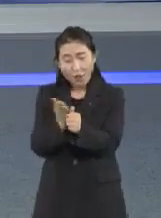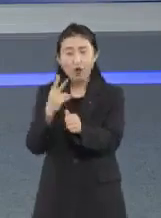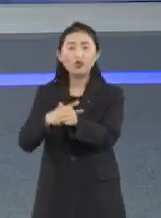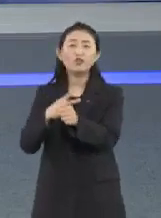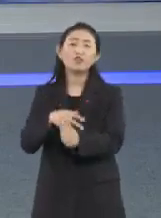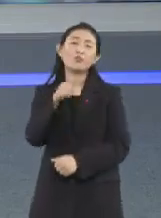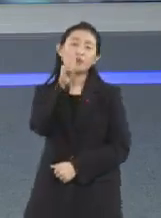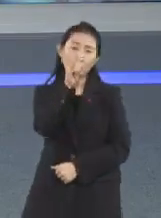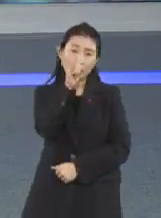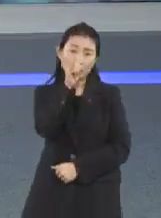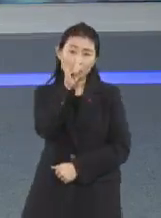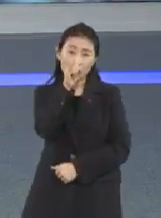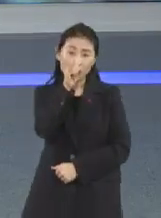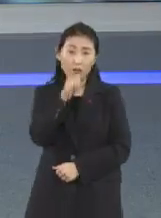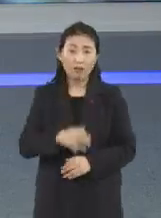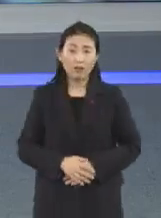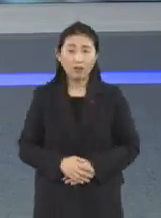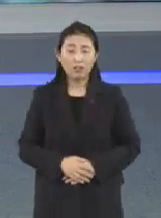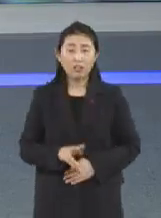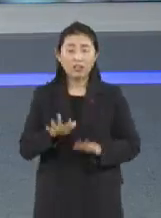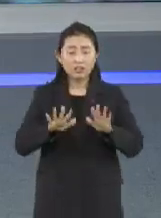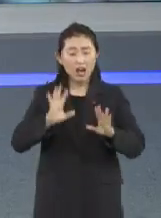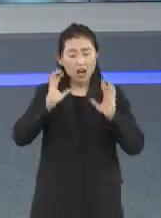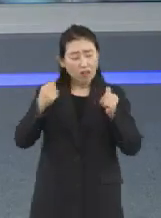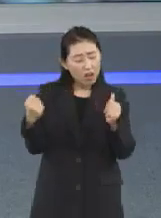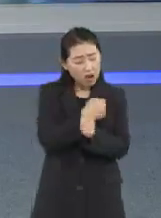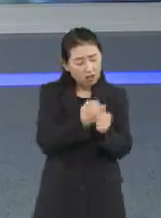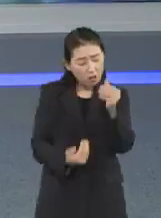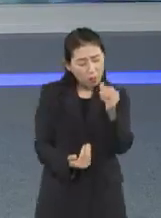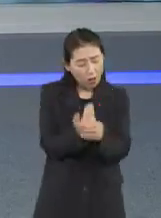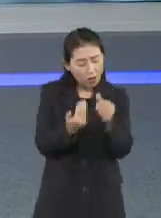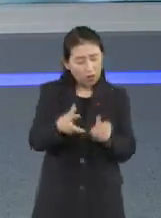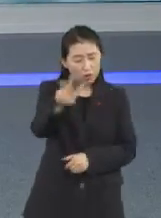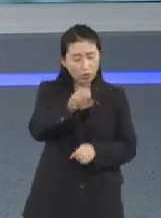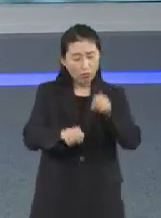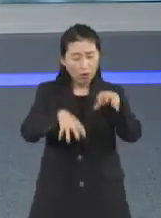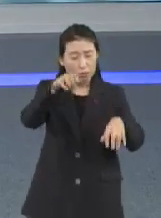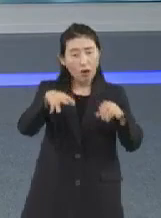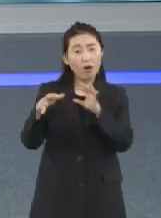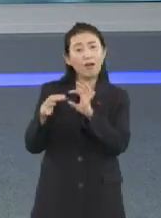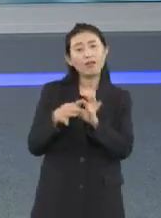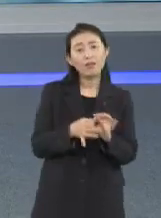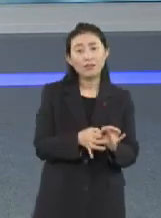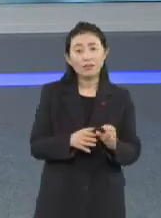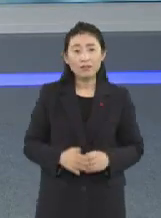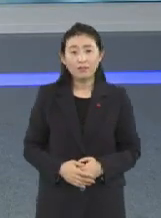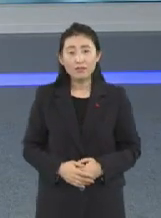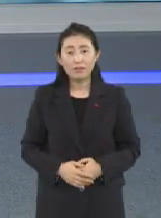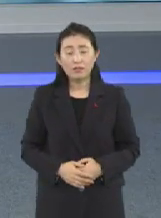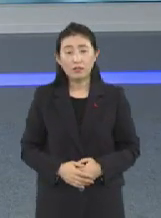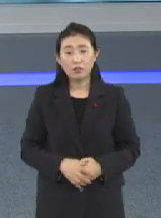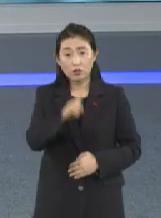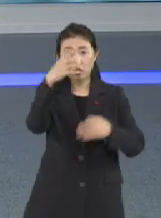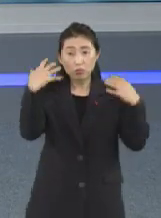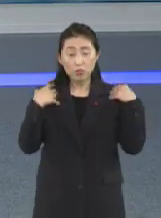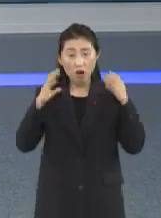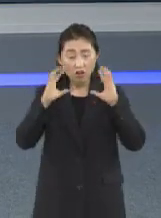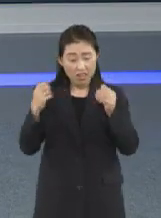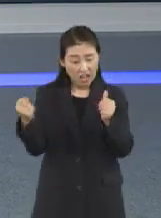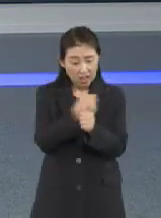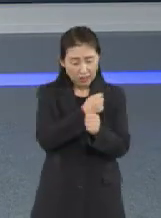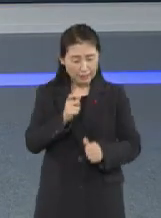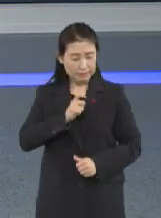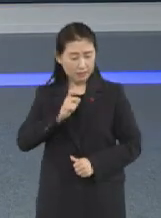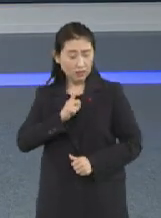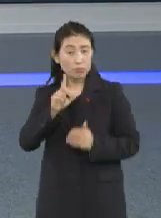어린이집 선생님들도 많지만 안타까운 어린이집 학대 사건은 전국적으로 끊이지 않고 있는데요. 정부는 어린이집 학대